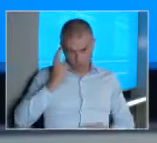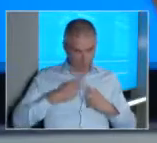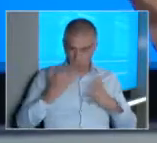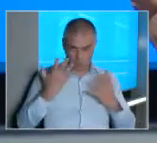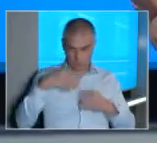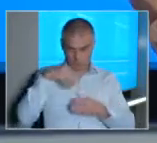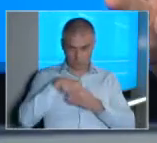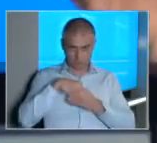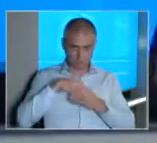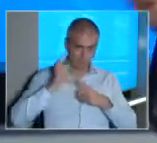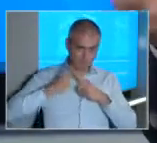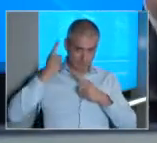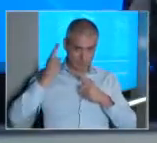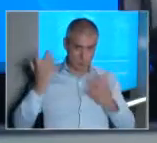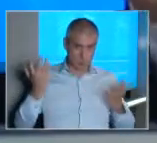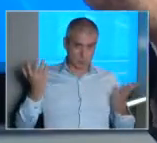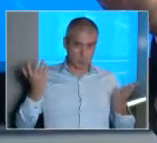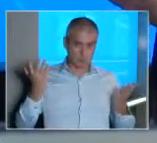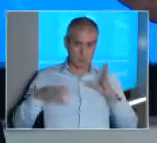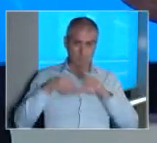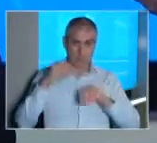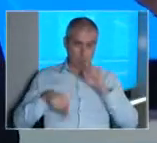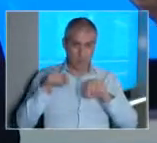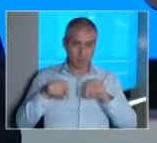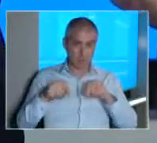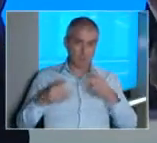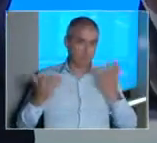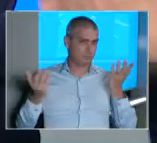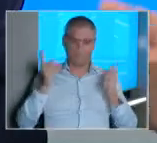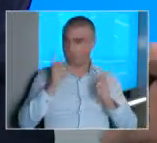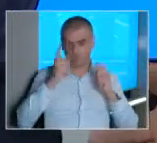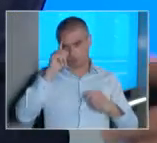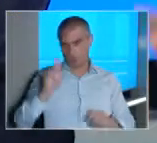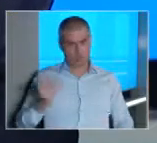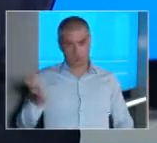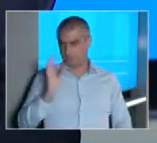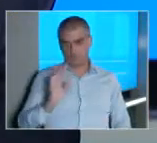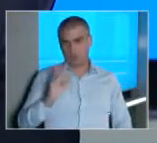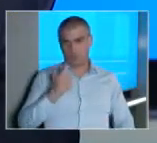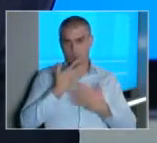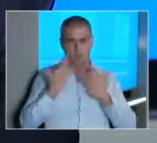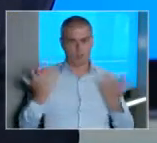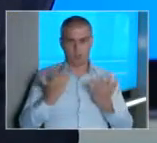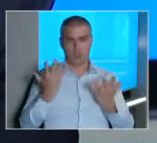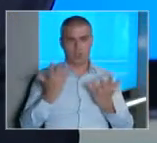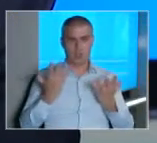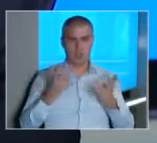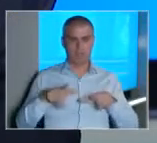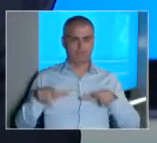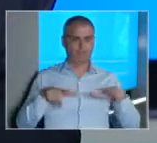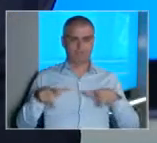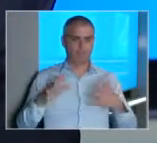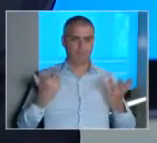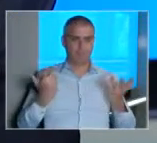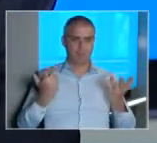הוא יצביע בדיוק... בבחירות האלה, אנשים עוד לא יודעים את זה בכלל, ועוד לא ברור להם איך המפה עכשיו, מה